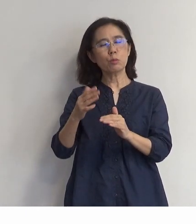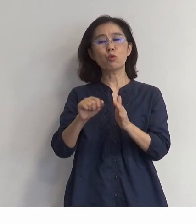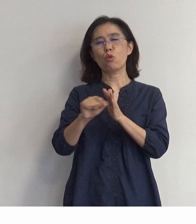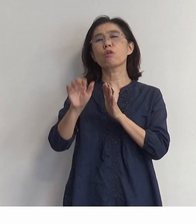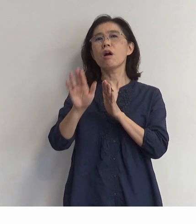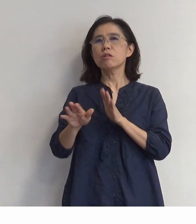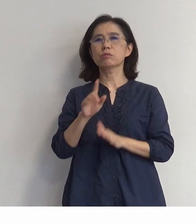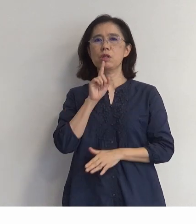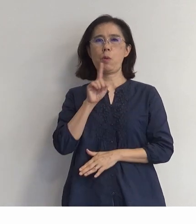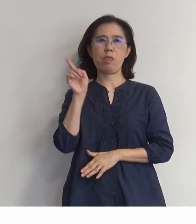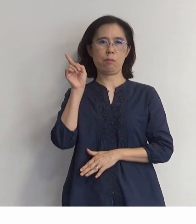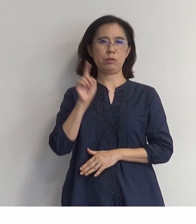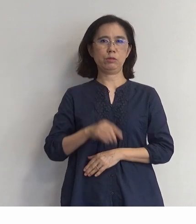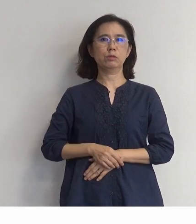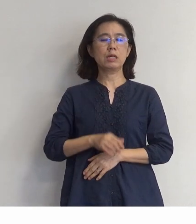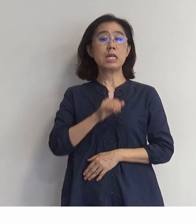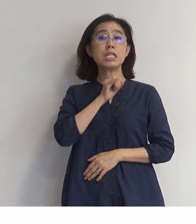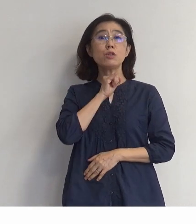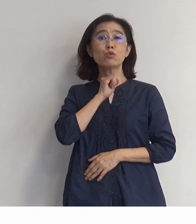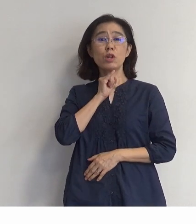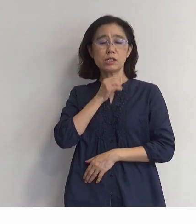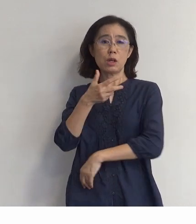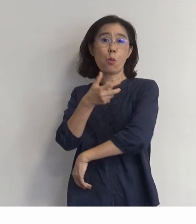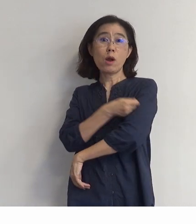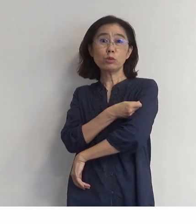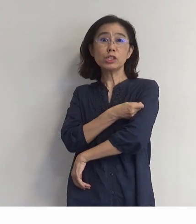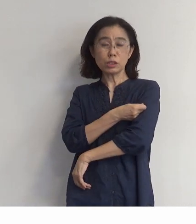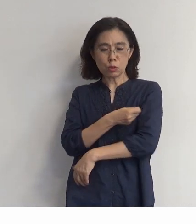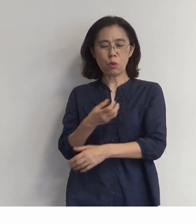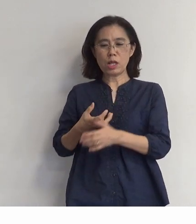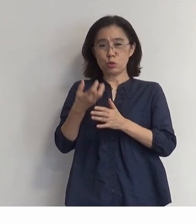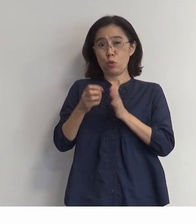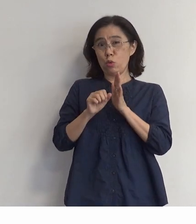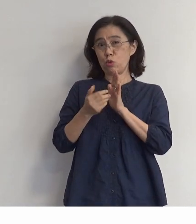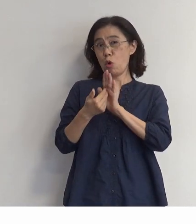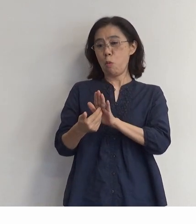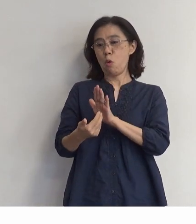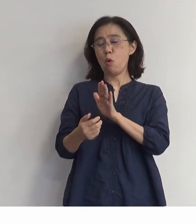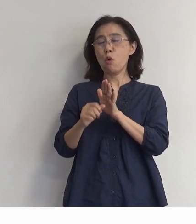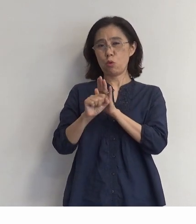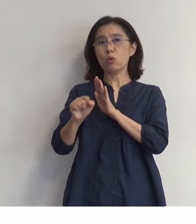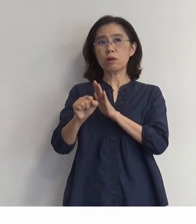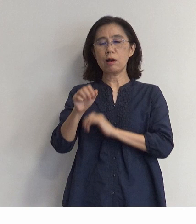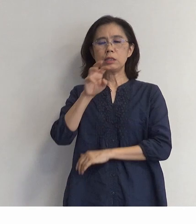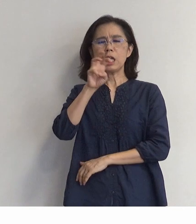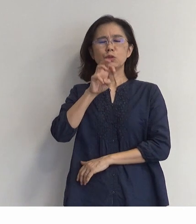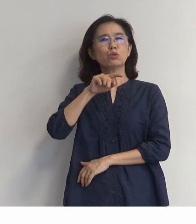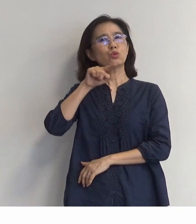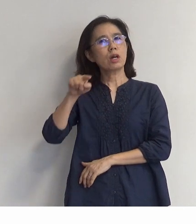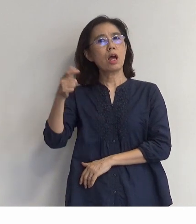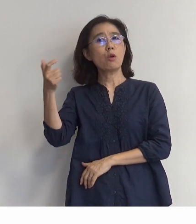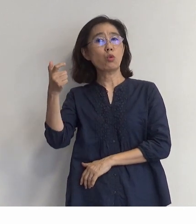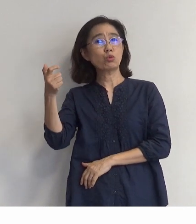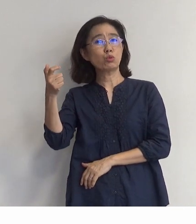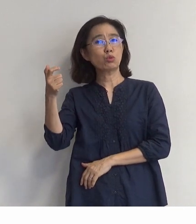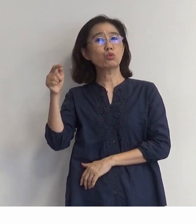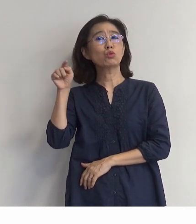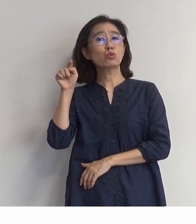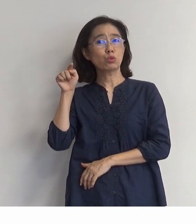されています。インフルエンザワクチンの発症予防効果が 30% から高くても